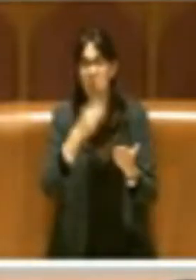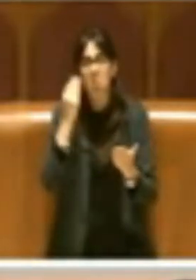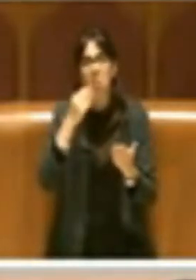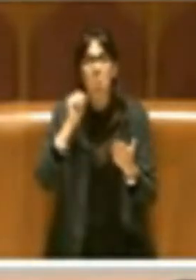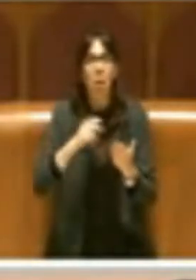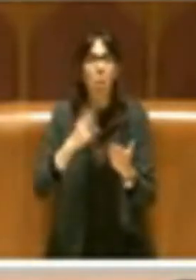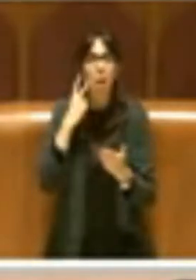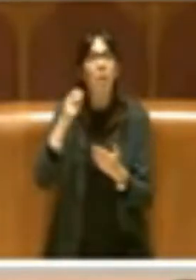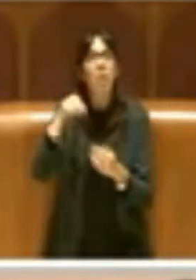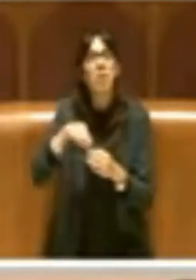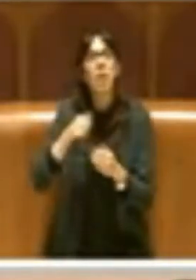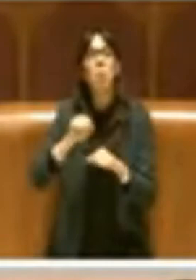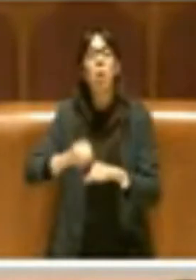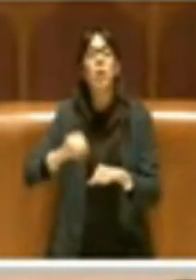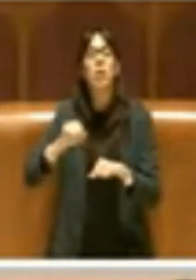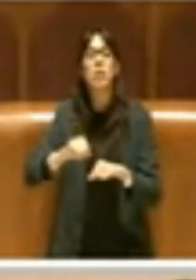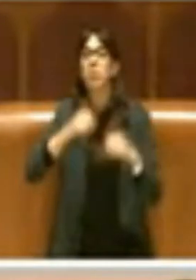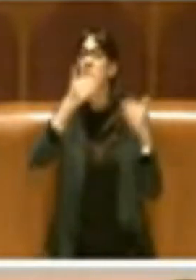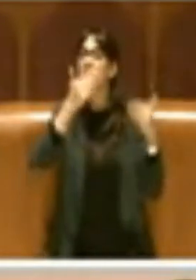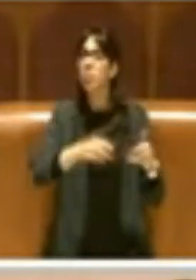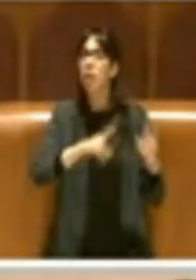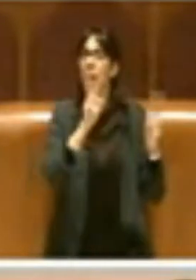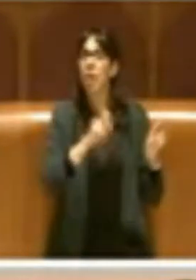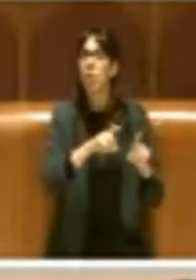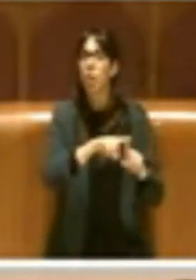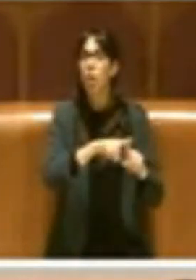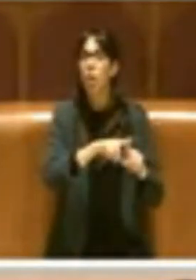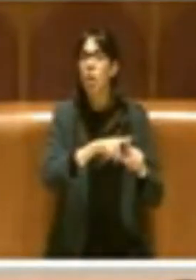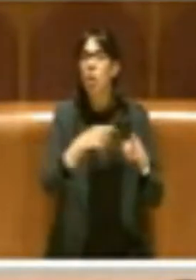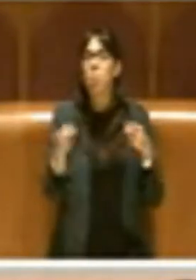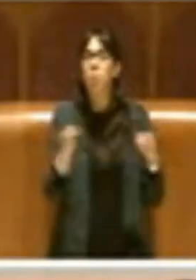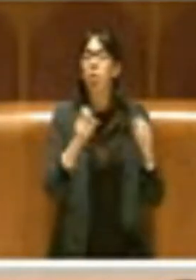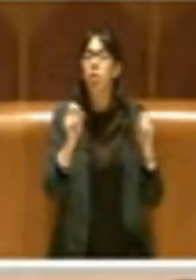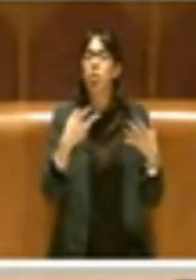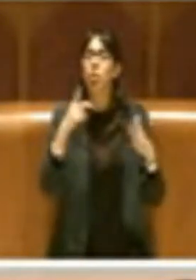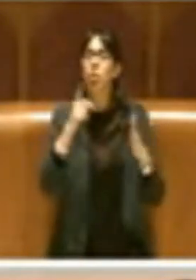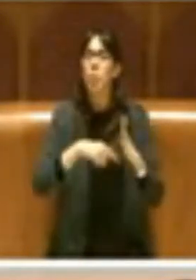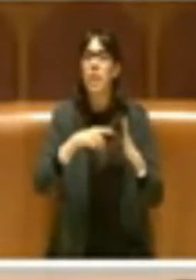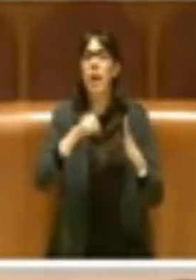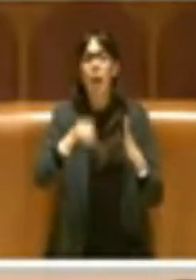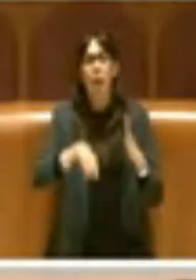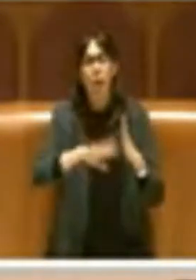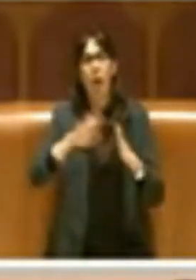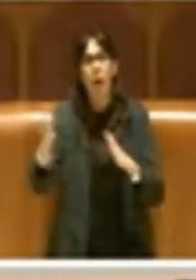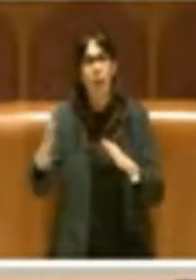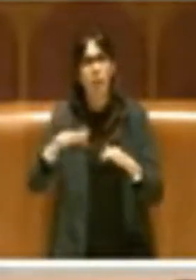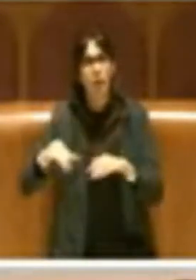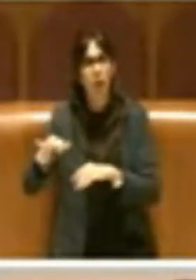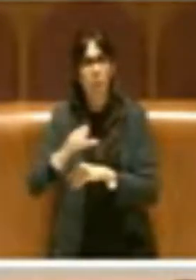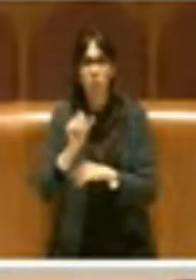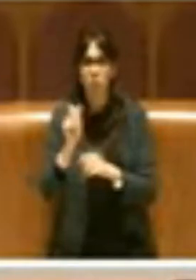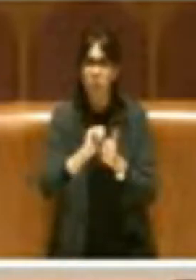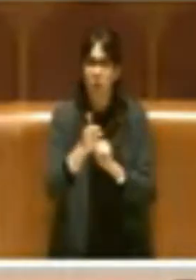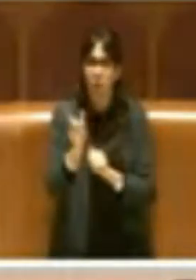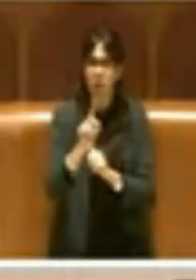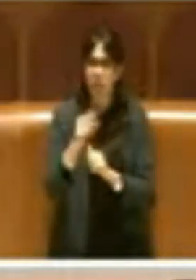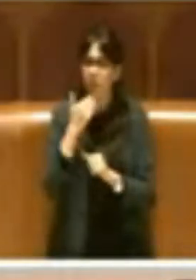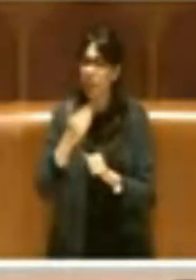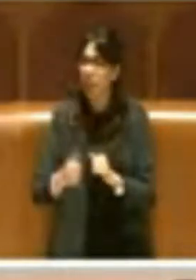questa possibilità per un periodo di 18 mesi anche in altri ambiti, naturalmente non solo sportivi. Grazie.